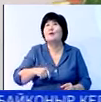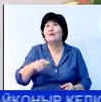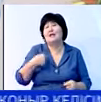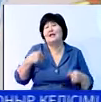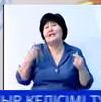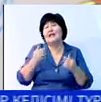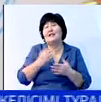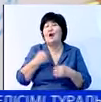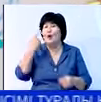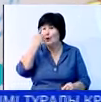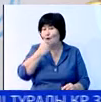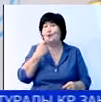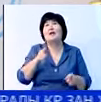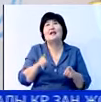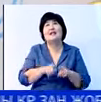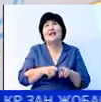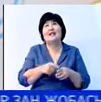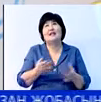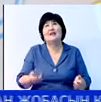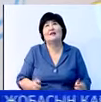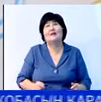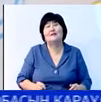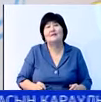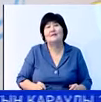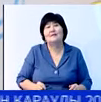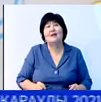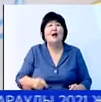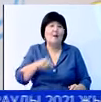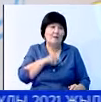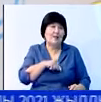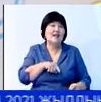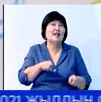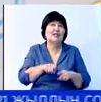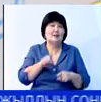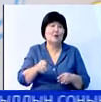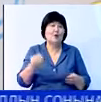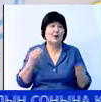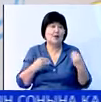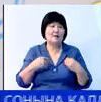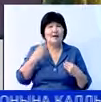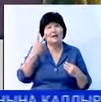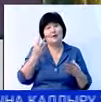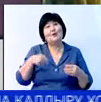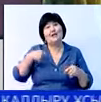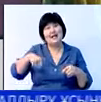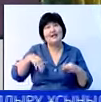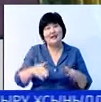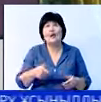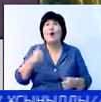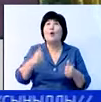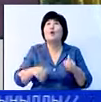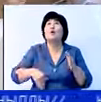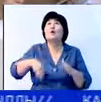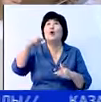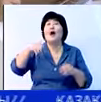сәйкес келеді, түріме және де мінезіме. бұл кимді біз екінде тіктірдік. Конкурсқа